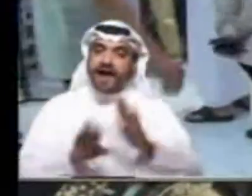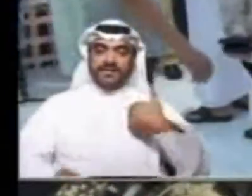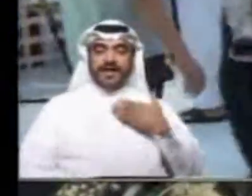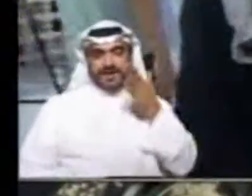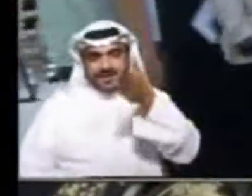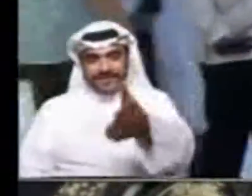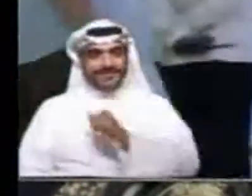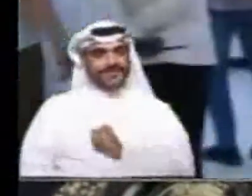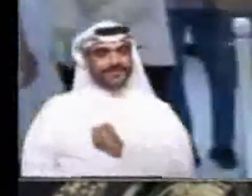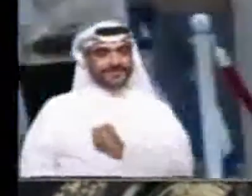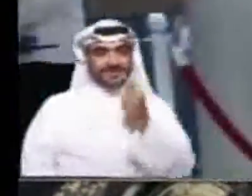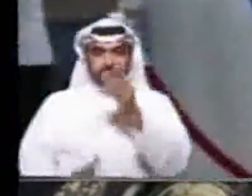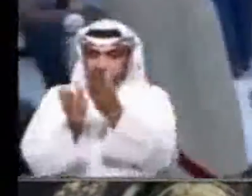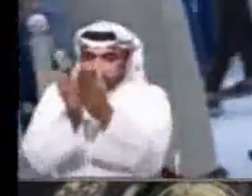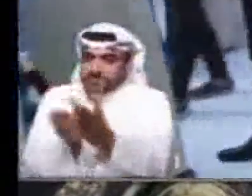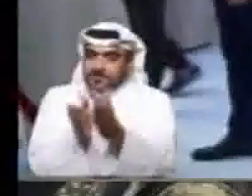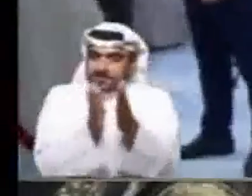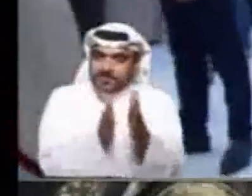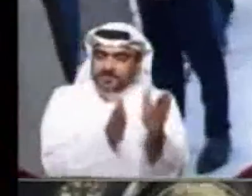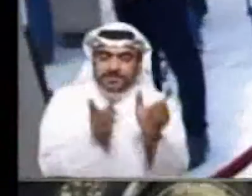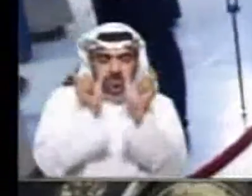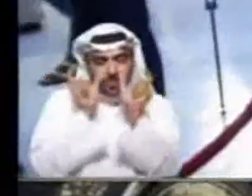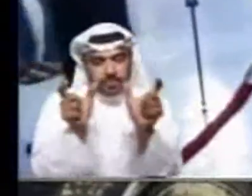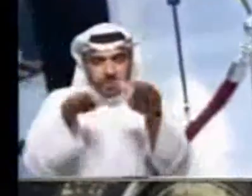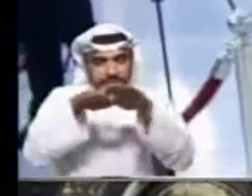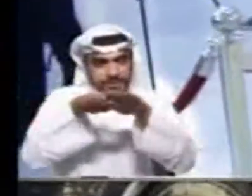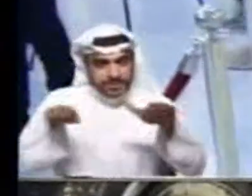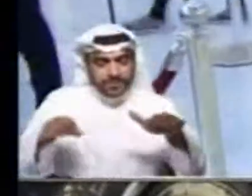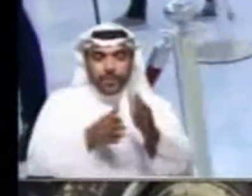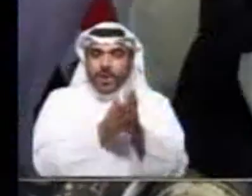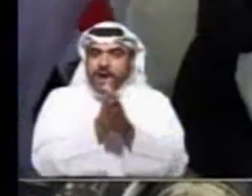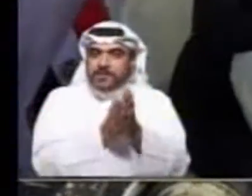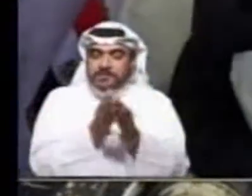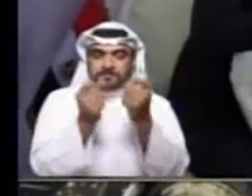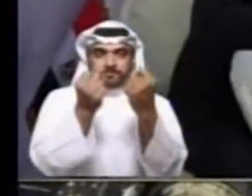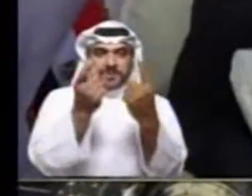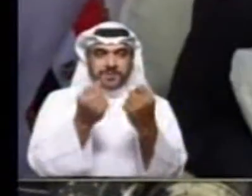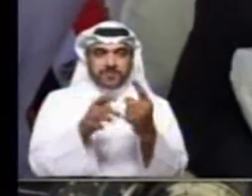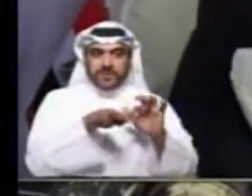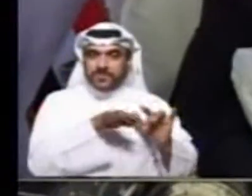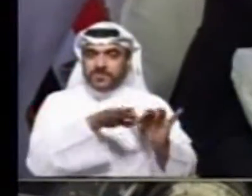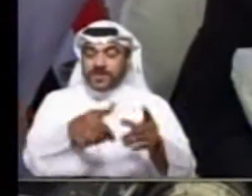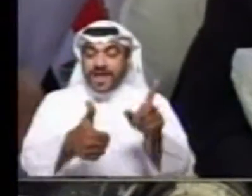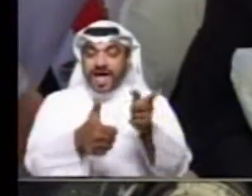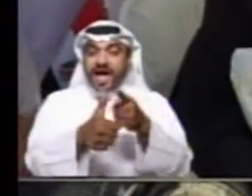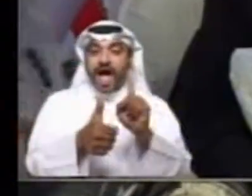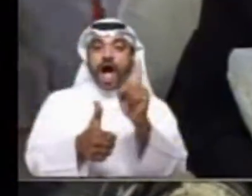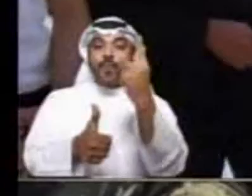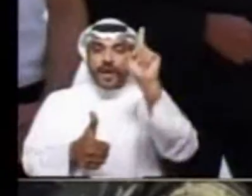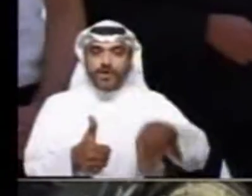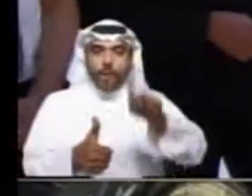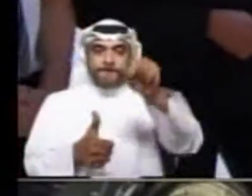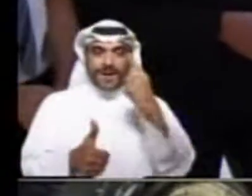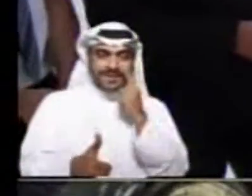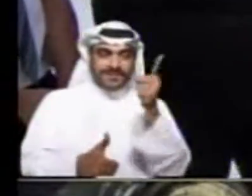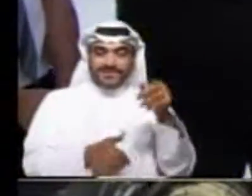جابتني. إجراءات تنظيمية وأمنية محكمة وأجواء حماسية احتفالية ميزت اليوم الأول من التصويت في الاستفتاء